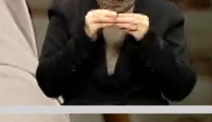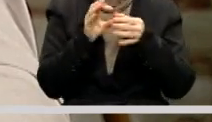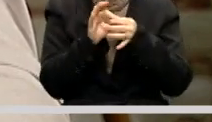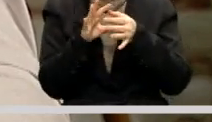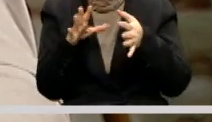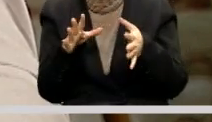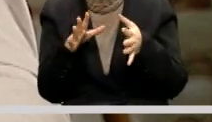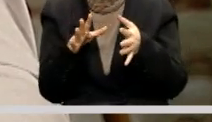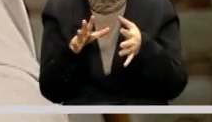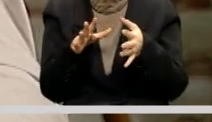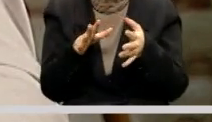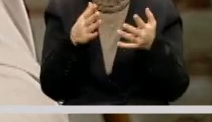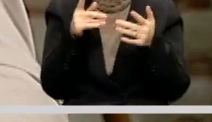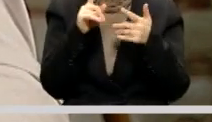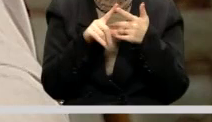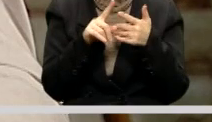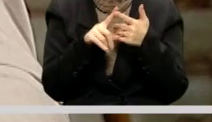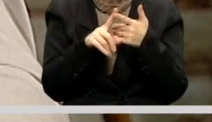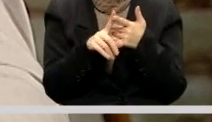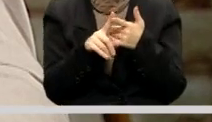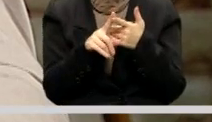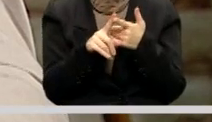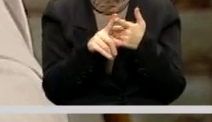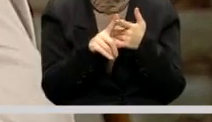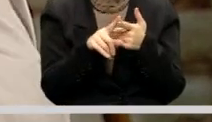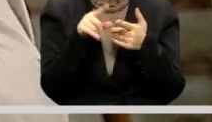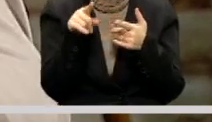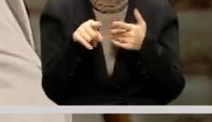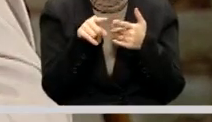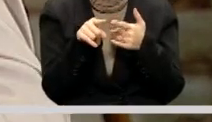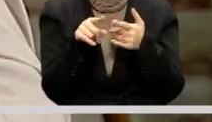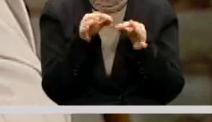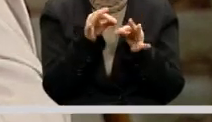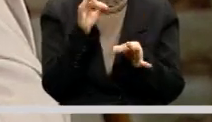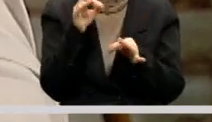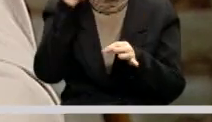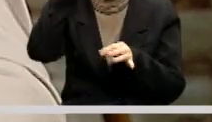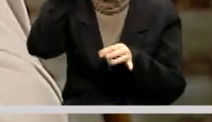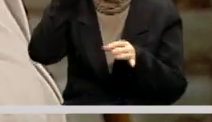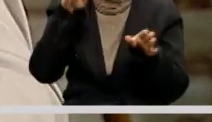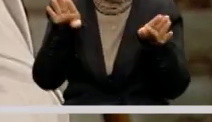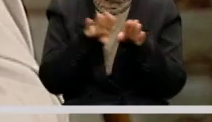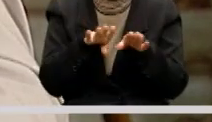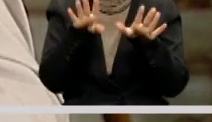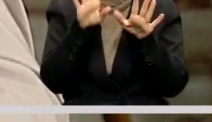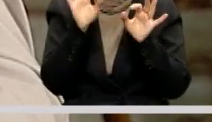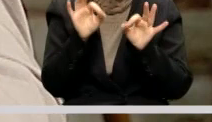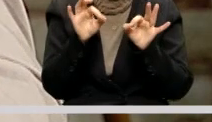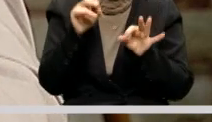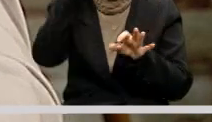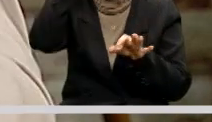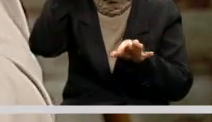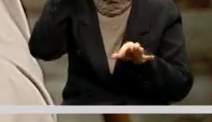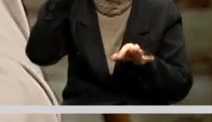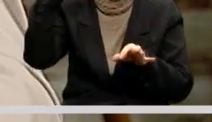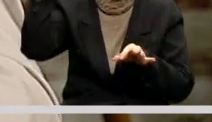bir insomni şekli psikofizyolojik insomni dediğimiz durum. Bu kişiler zihnini kapatamadığını ve bu nedenle uyuyamadığını söylüyorlar. Bunlar